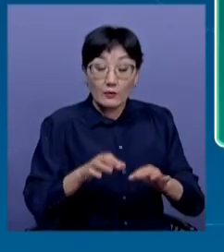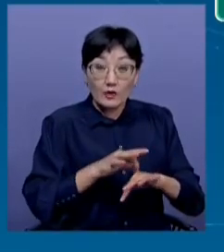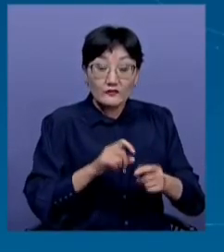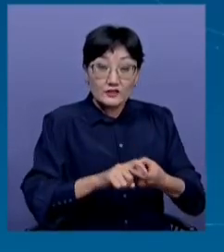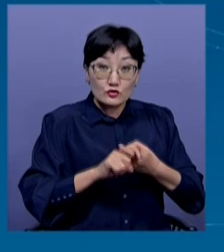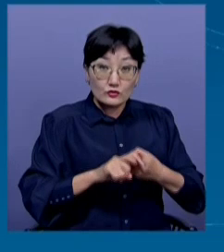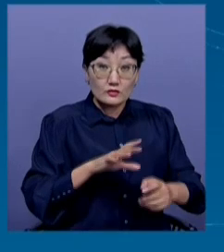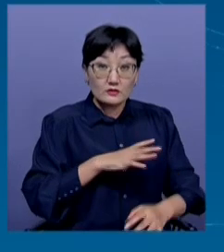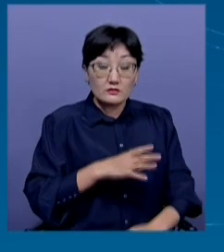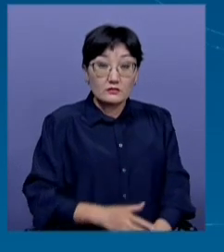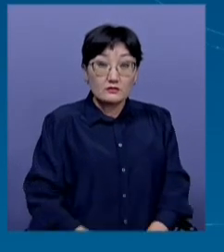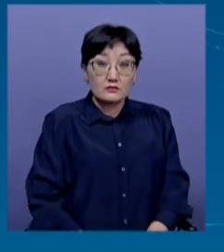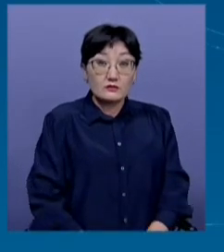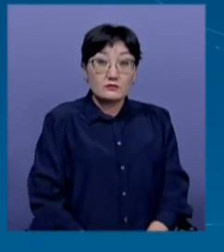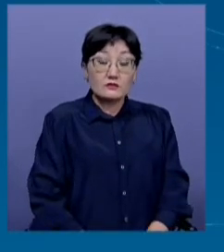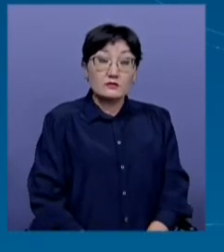жұқтырған.